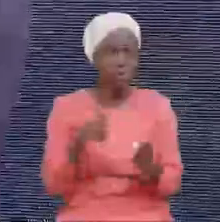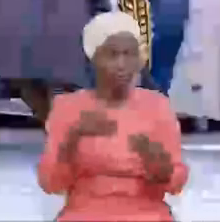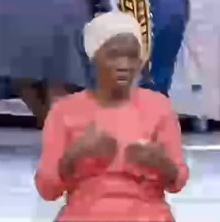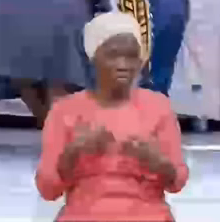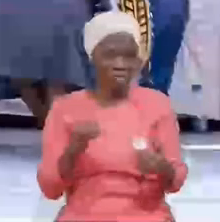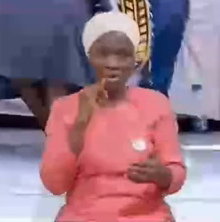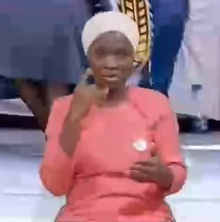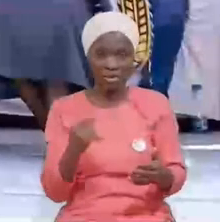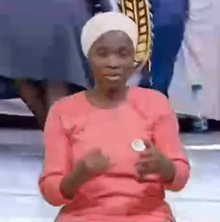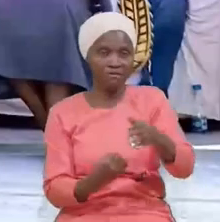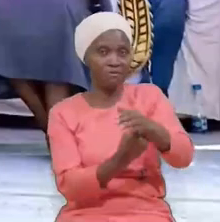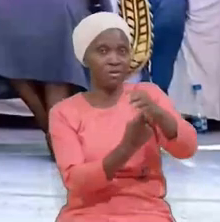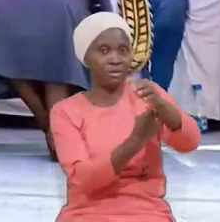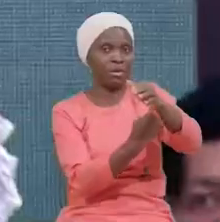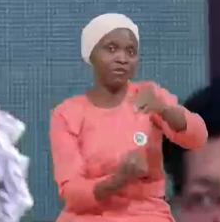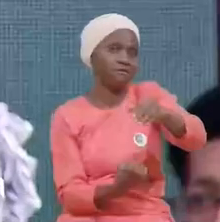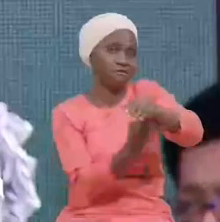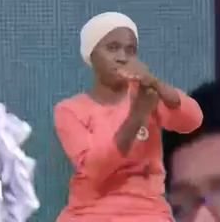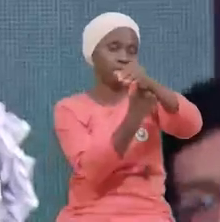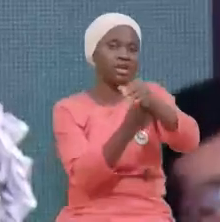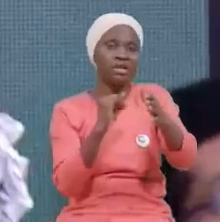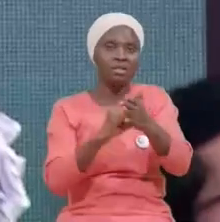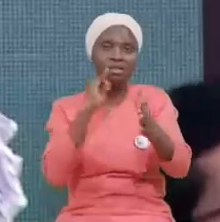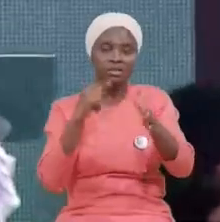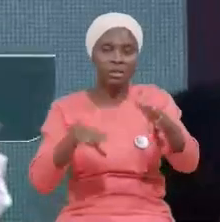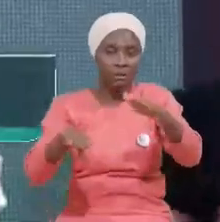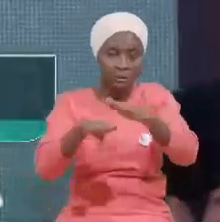fondamentaux, les choses de base.